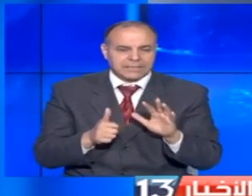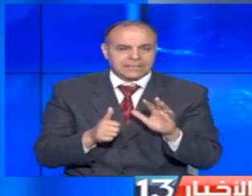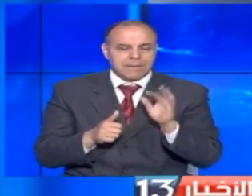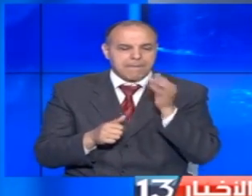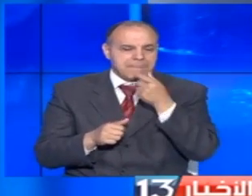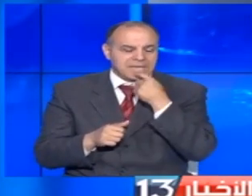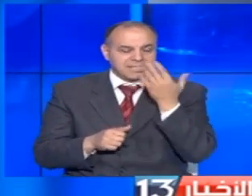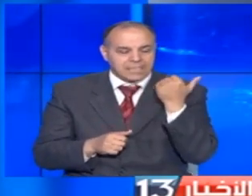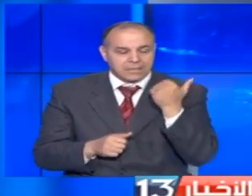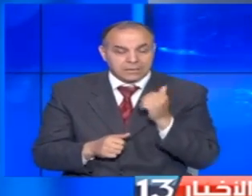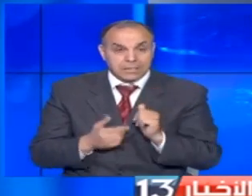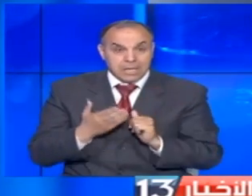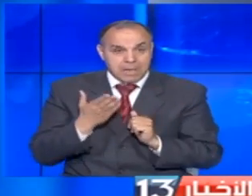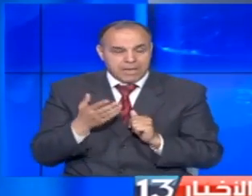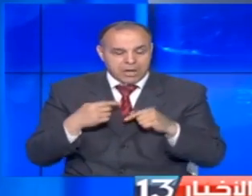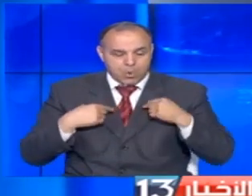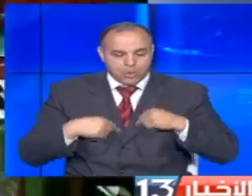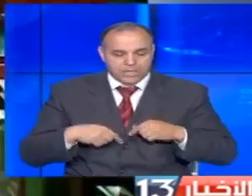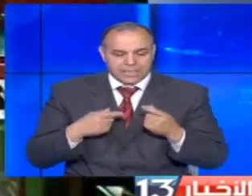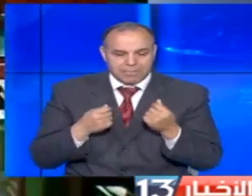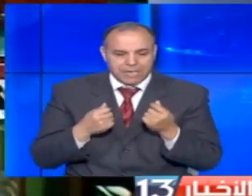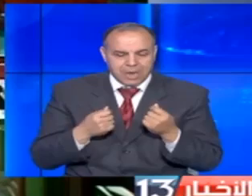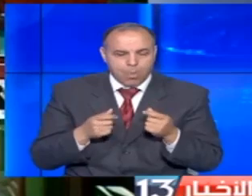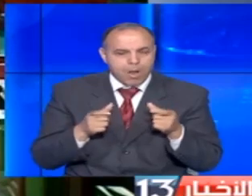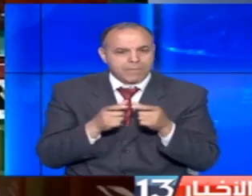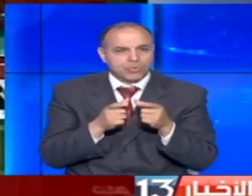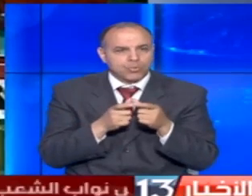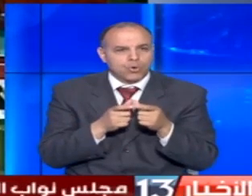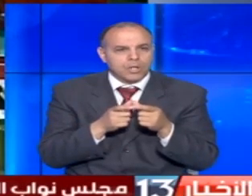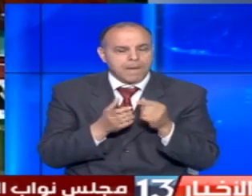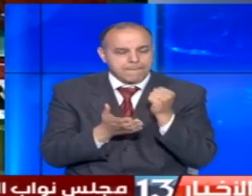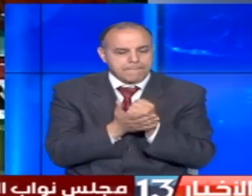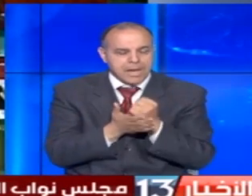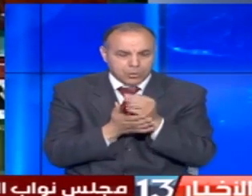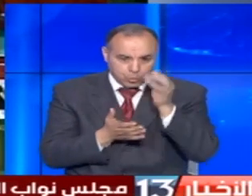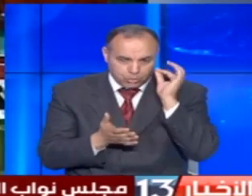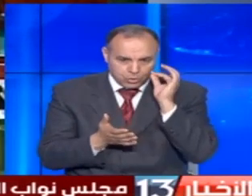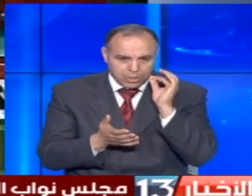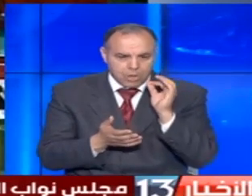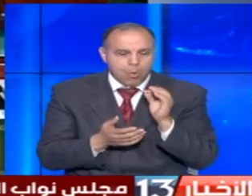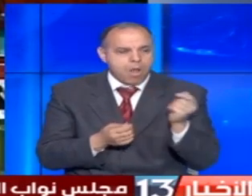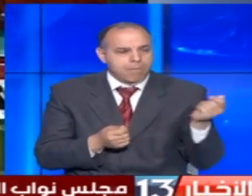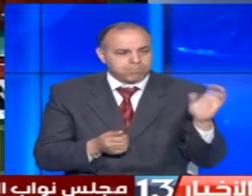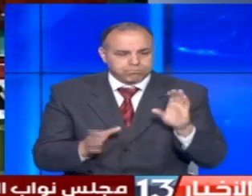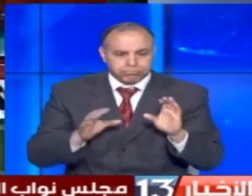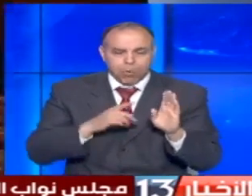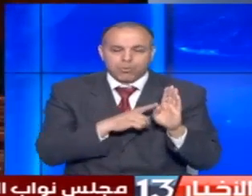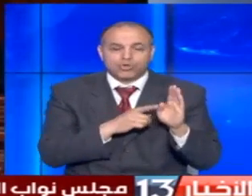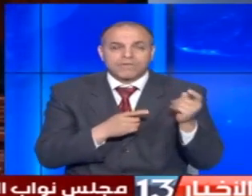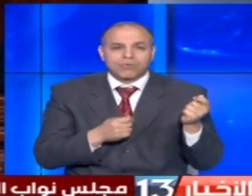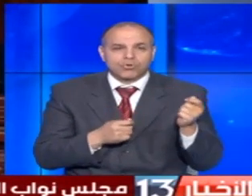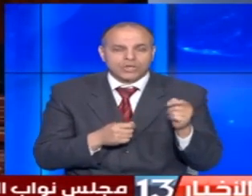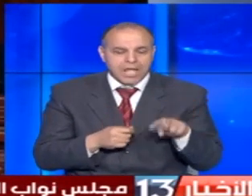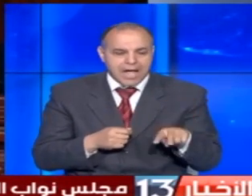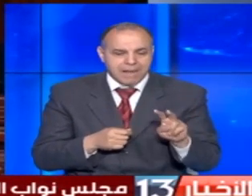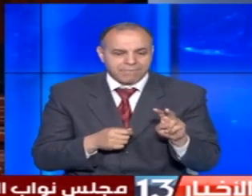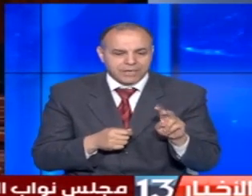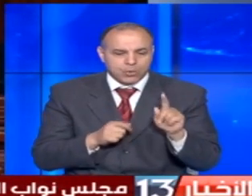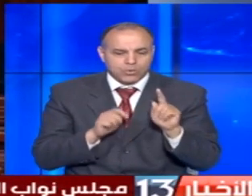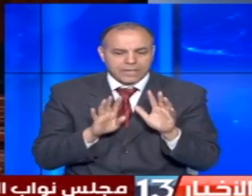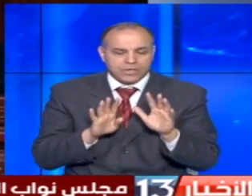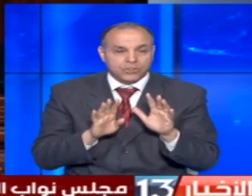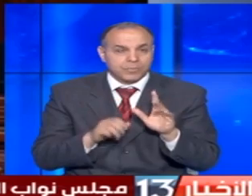من مارس الماضي بين وزاره الماليه ومجموعه من البنوك المحليه لتمويل ميزانيه الدوله لسنه